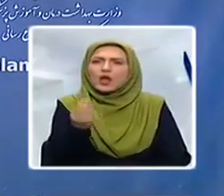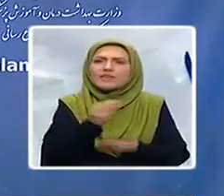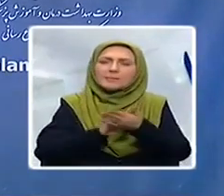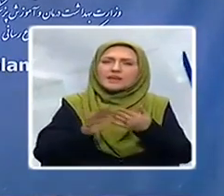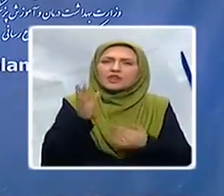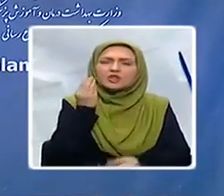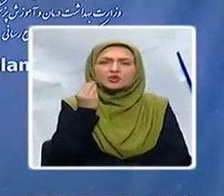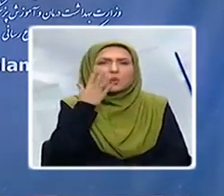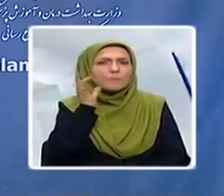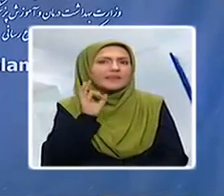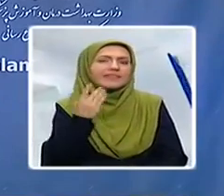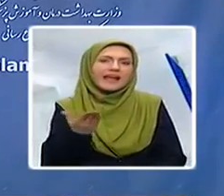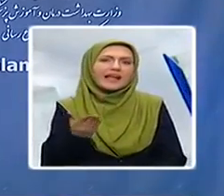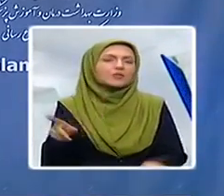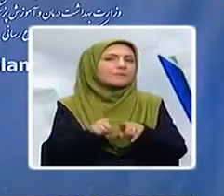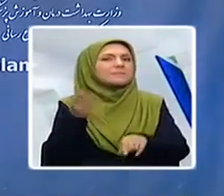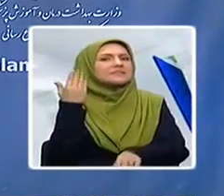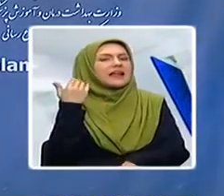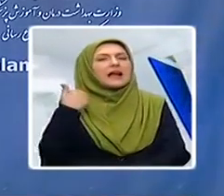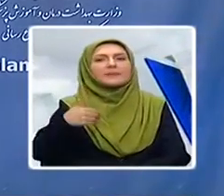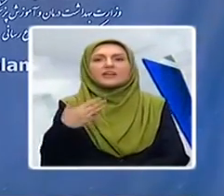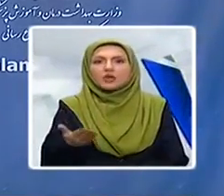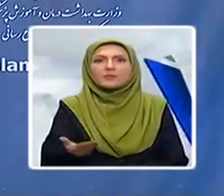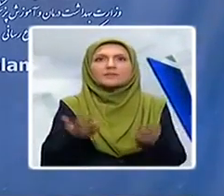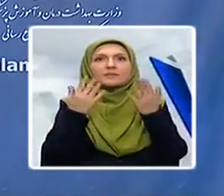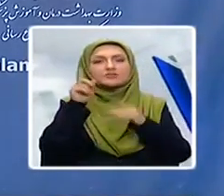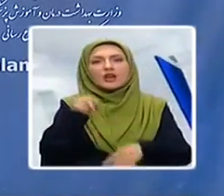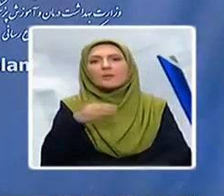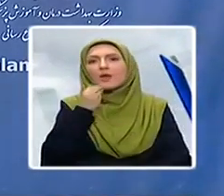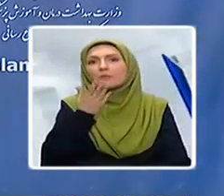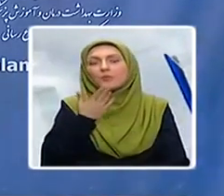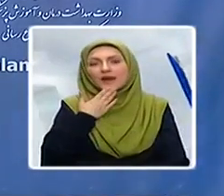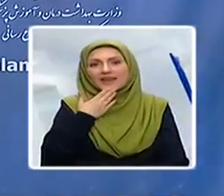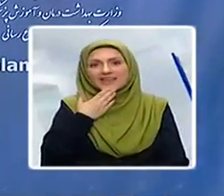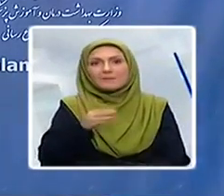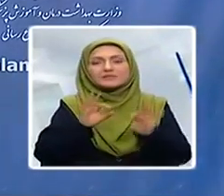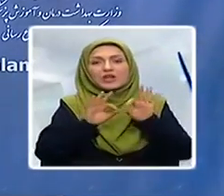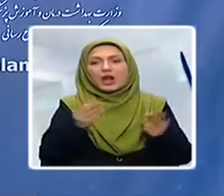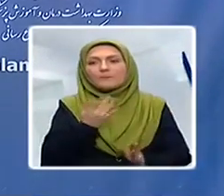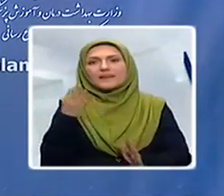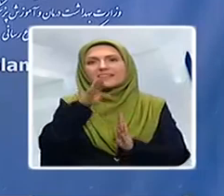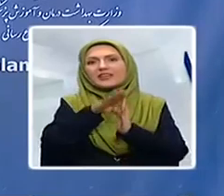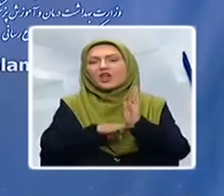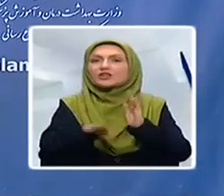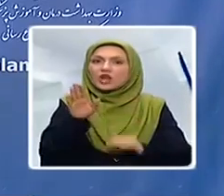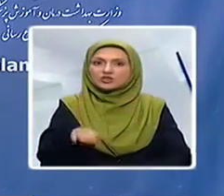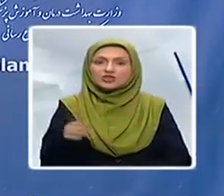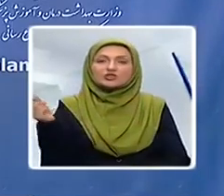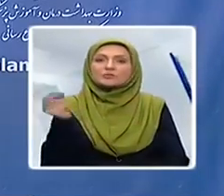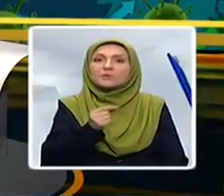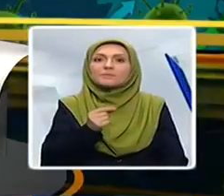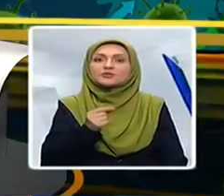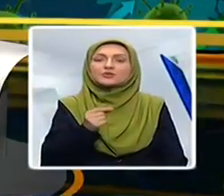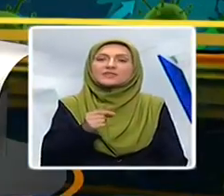اخیر توصیه شده. امیدواریم تداوم این مسیر رو به خصوص در ماه مبارک رمضان از سوی مردم عزیزمون شاهد باشیم و به زودی